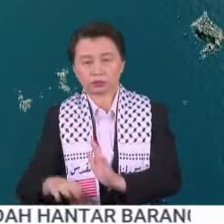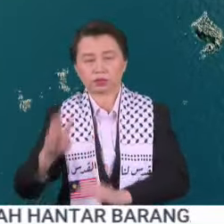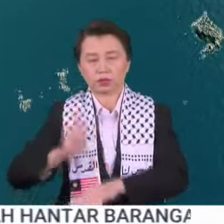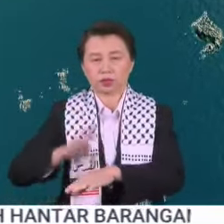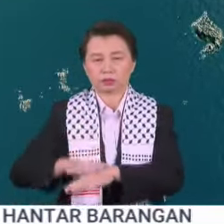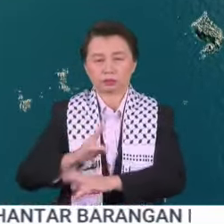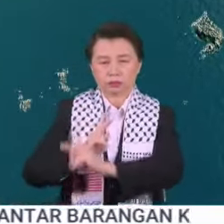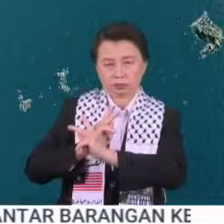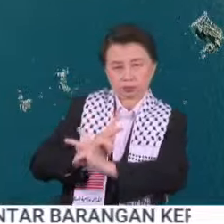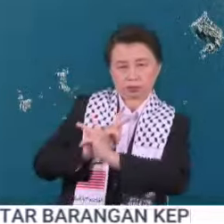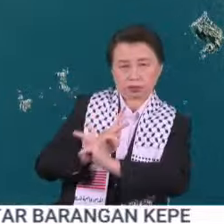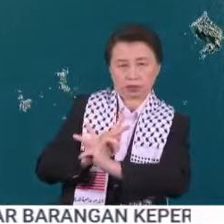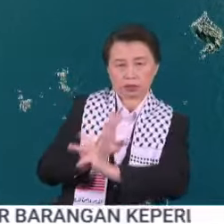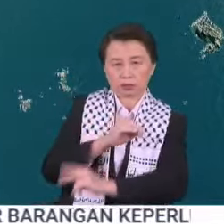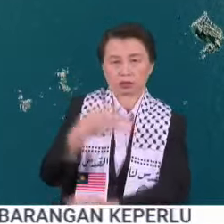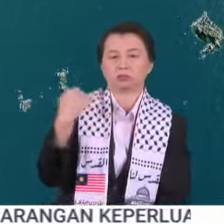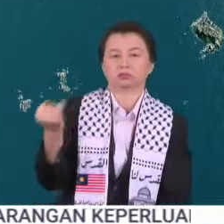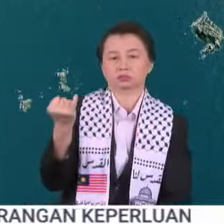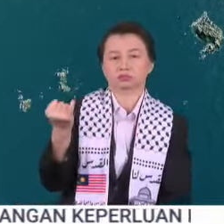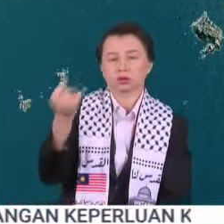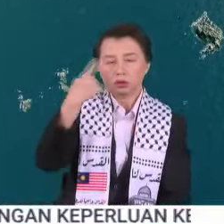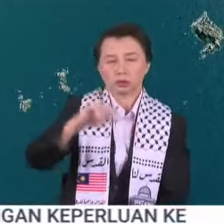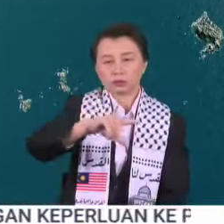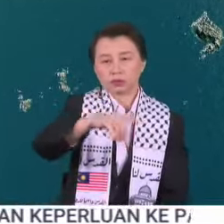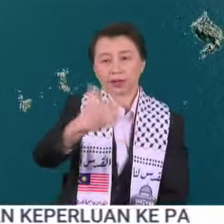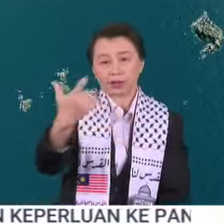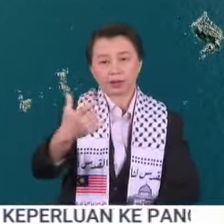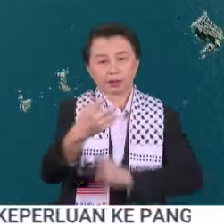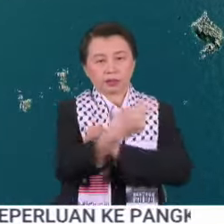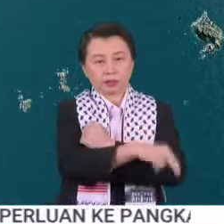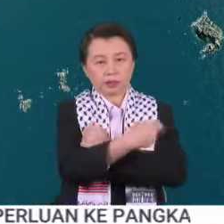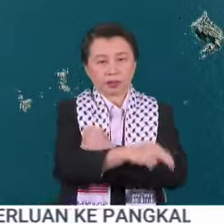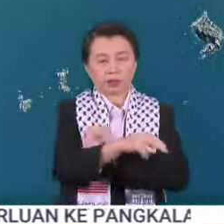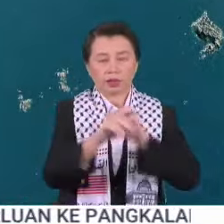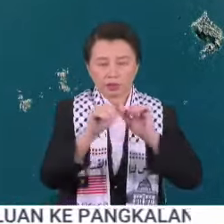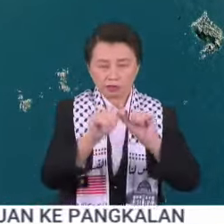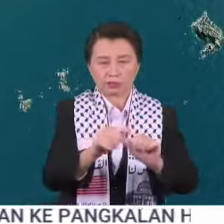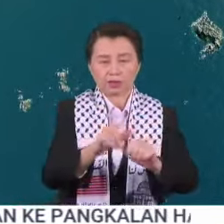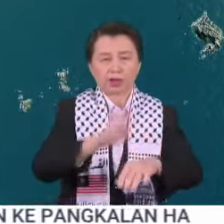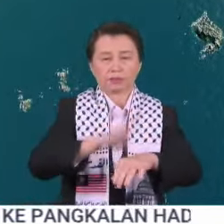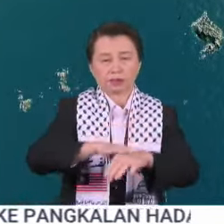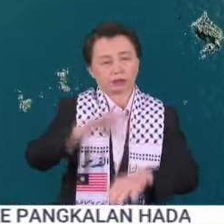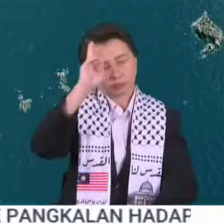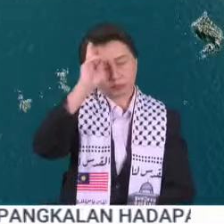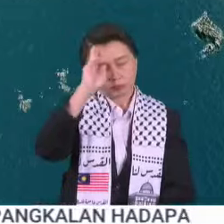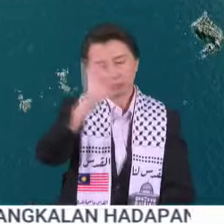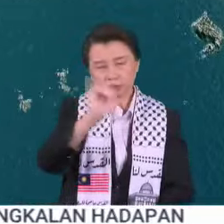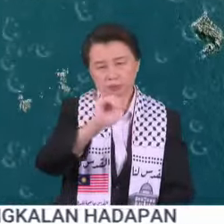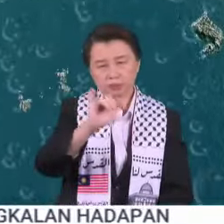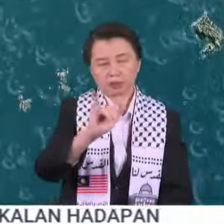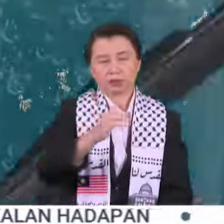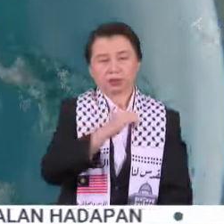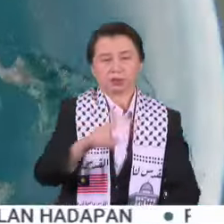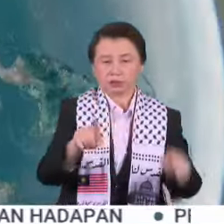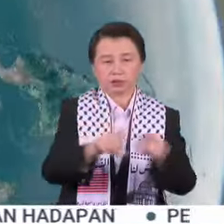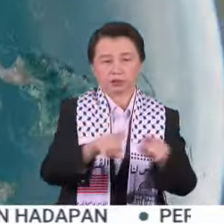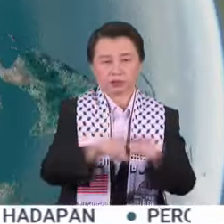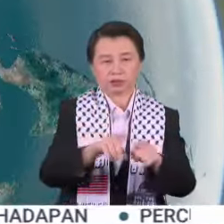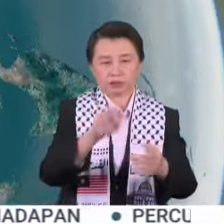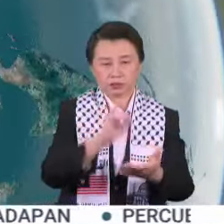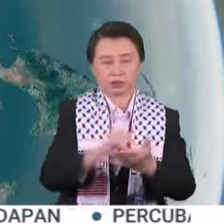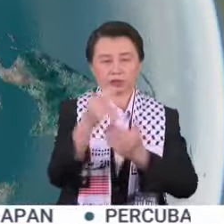amaran waspada dan buruk. Bagi lain-lain negeri, masih lagi amaran yang sama seperti sebelum ini, begitu juga